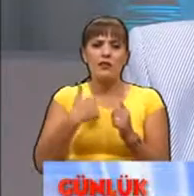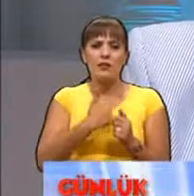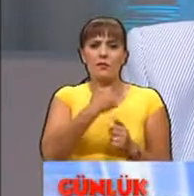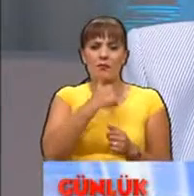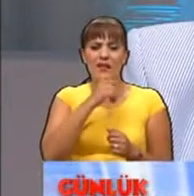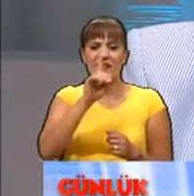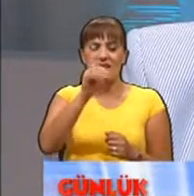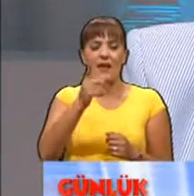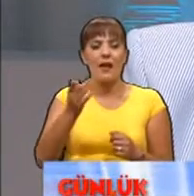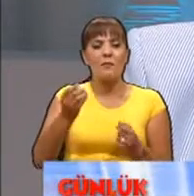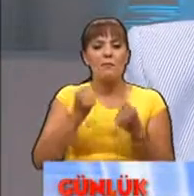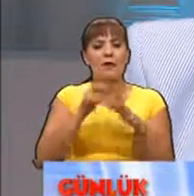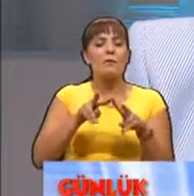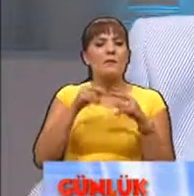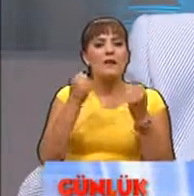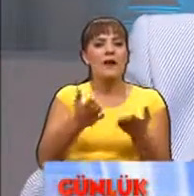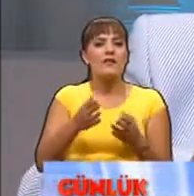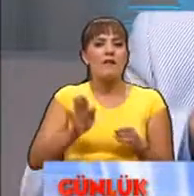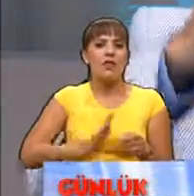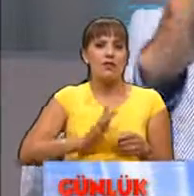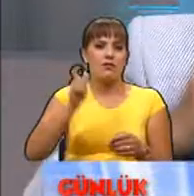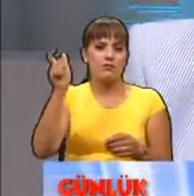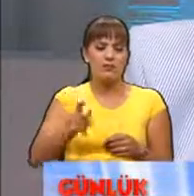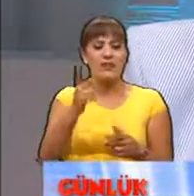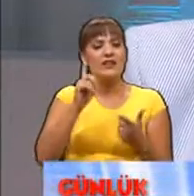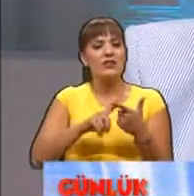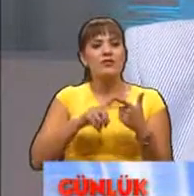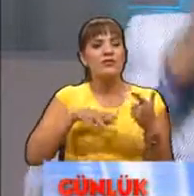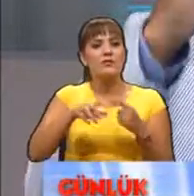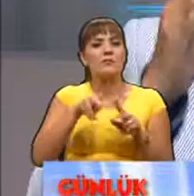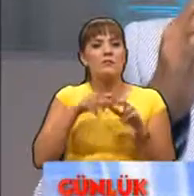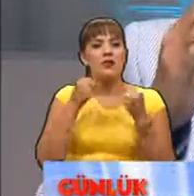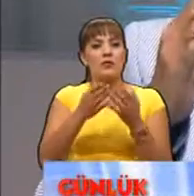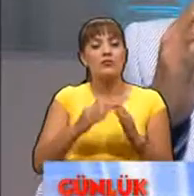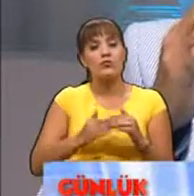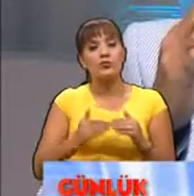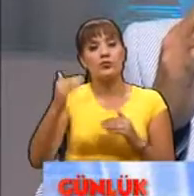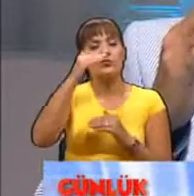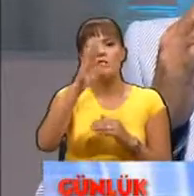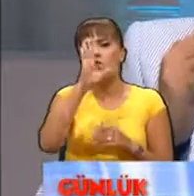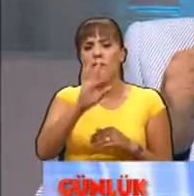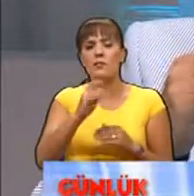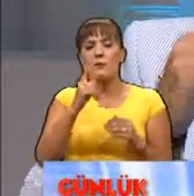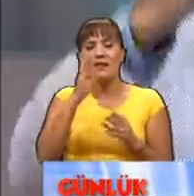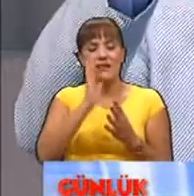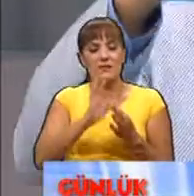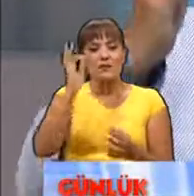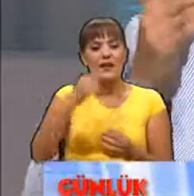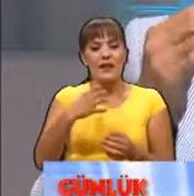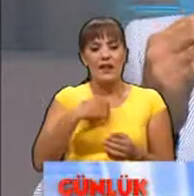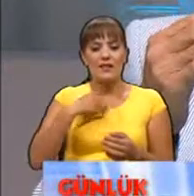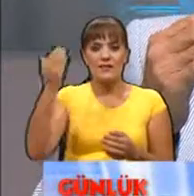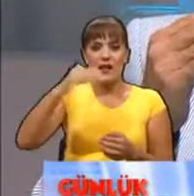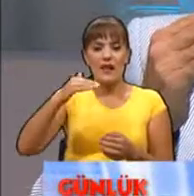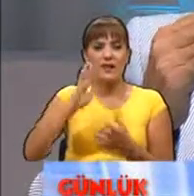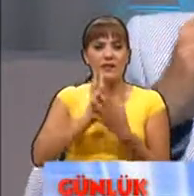var. Tek mirasçı evlatlık. Hmm. İkinci sınıf mirasçılar üst soy. Üst soy kim? Bir kimsenin kendisinden